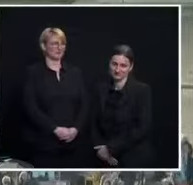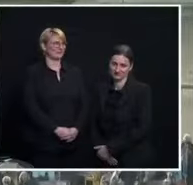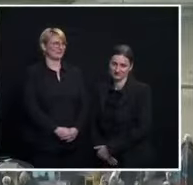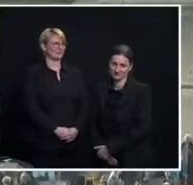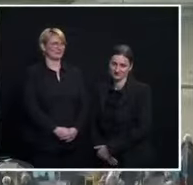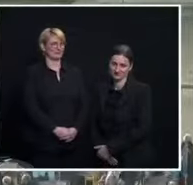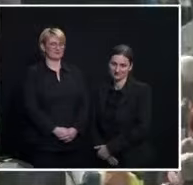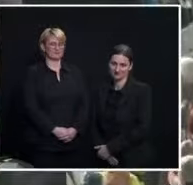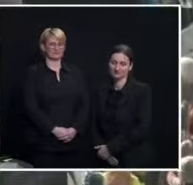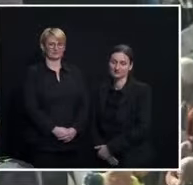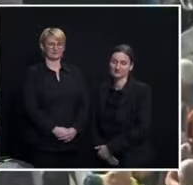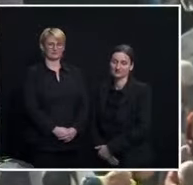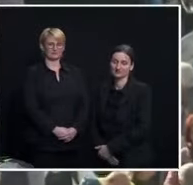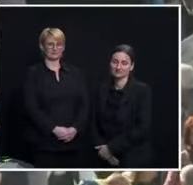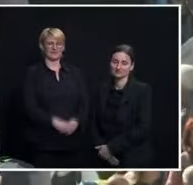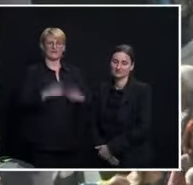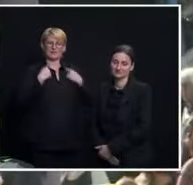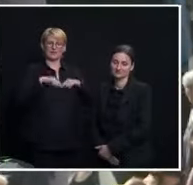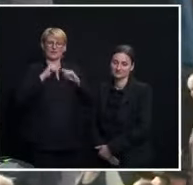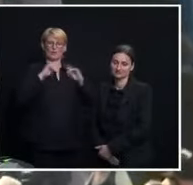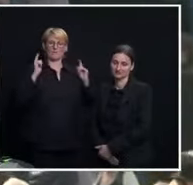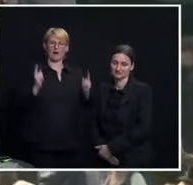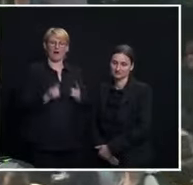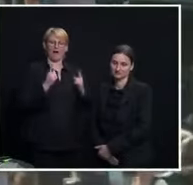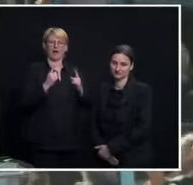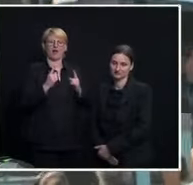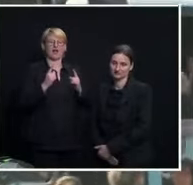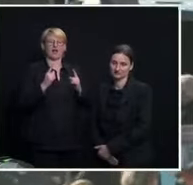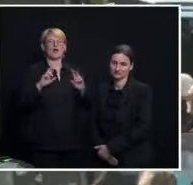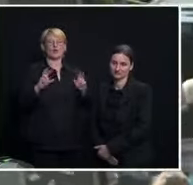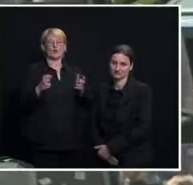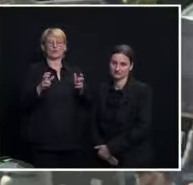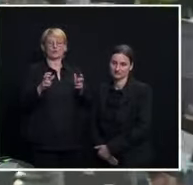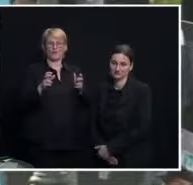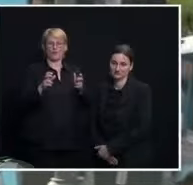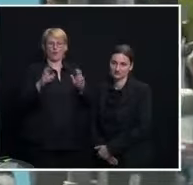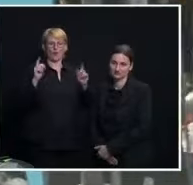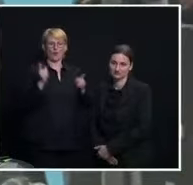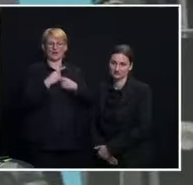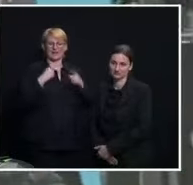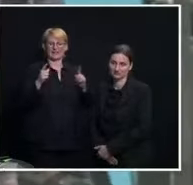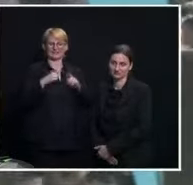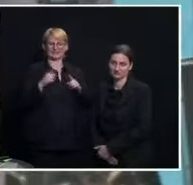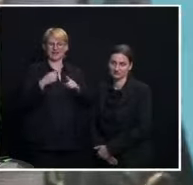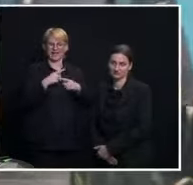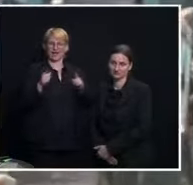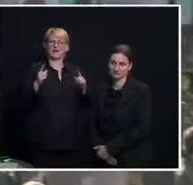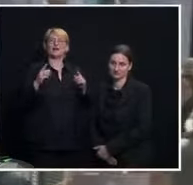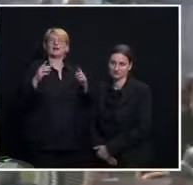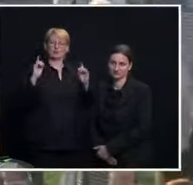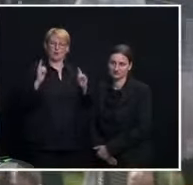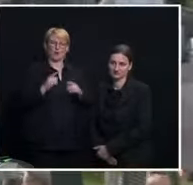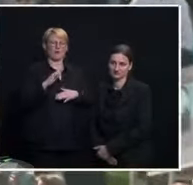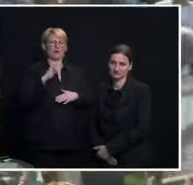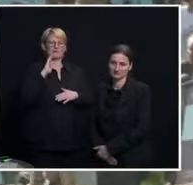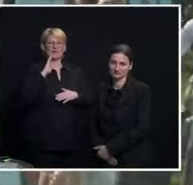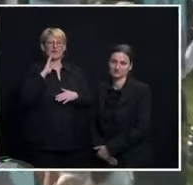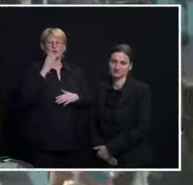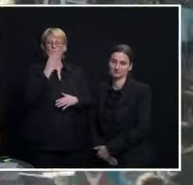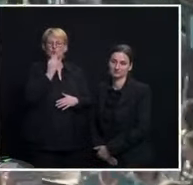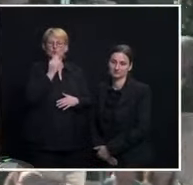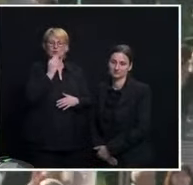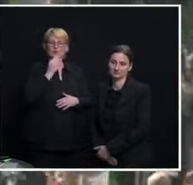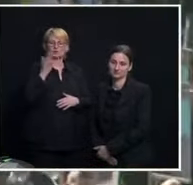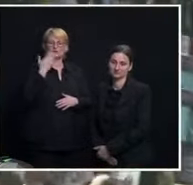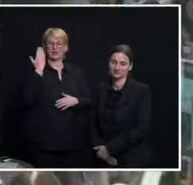Wir hören jetzt nochmal die Mitglieder des Münchner Rundfunkorchesters und sie spielen eine Komposition des jüdisch-tschechischen